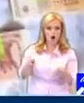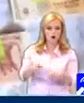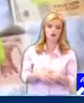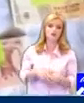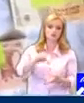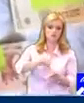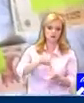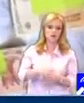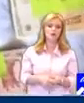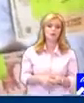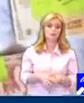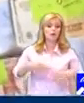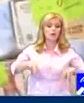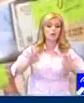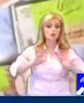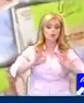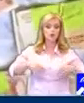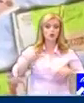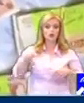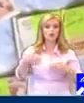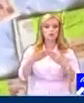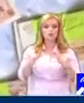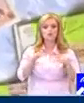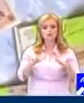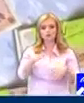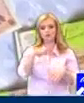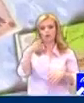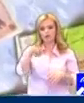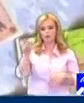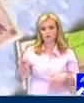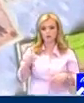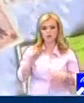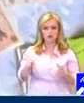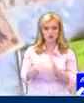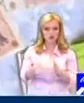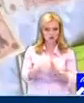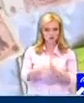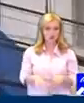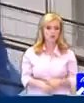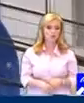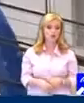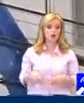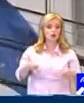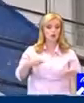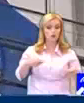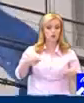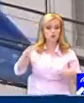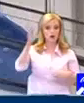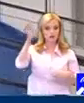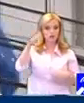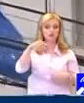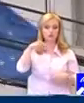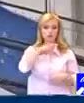la aceștia bani și acte. Procurorii au demarat mai multe cauze penale pentru corupere pasivă, activă și trafic de influență. Conducerea Academiei